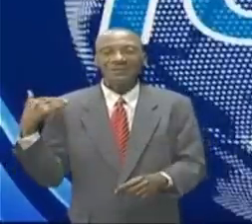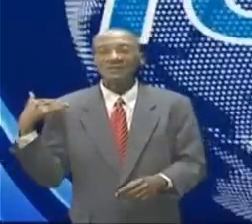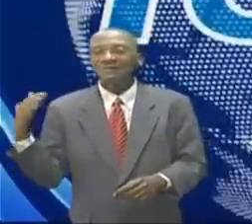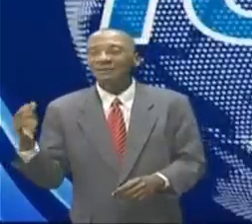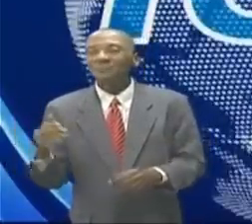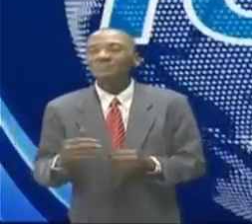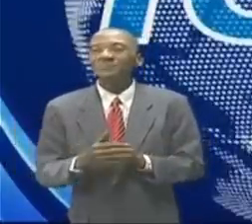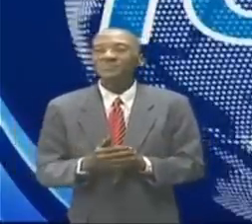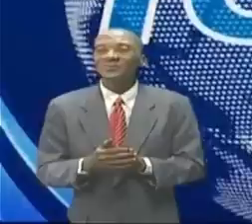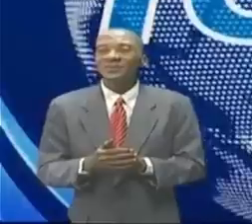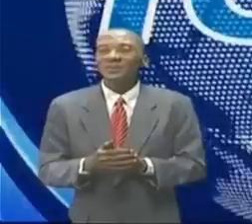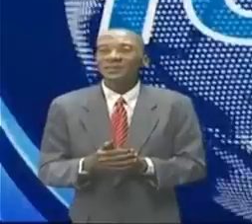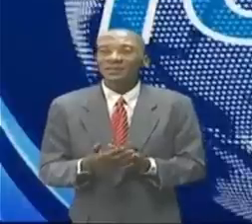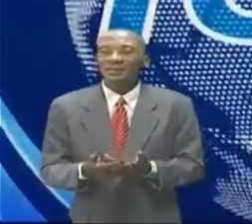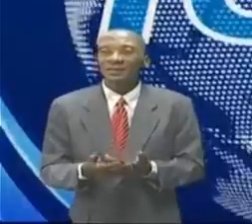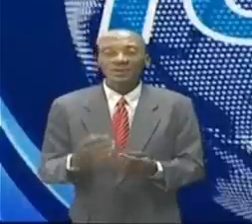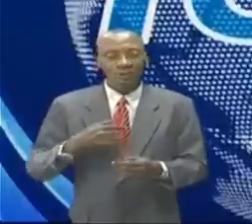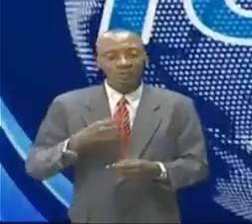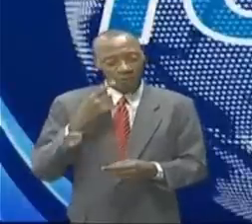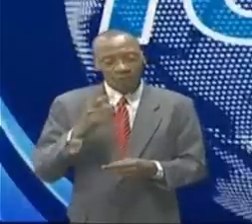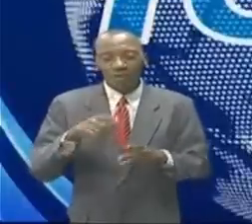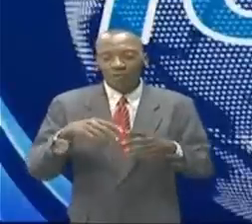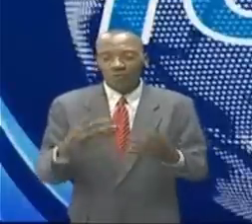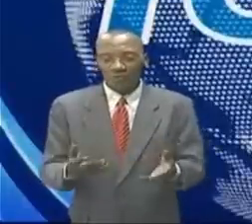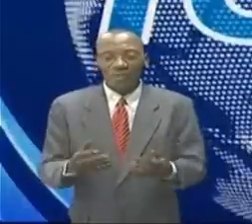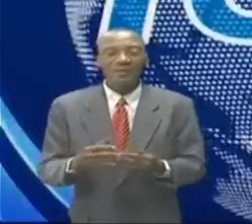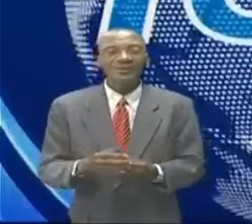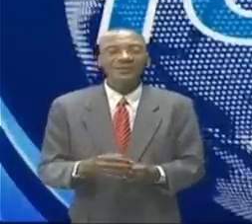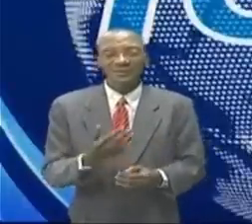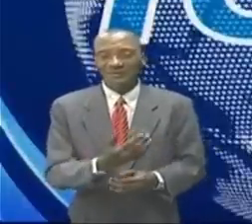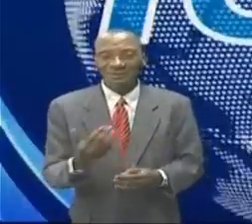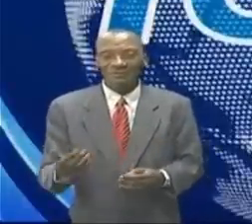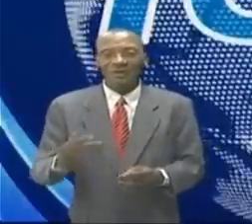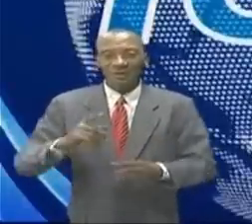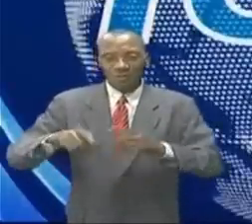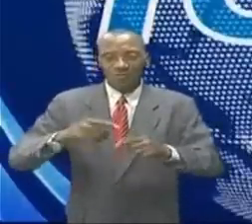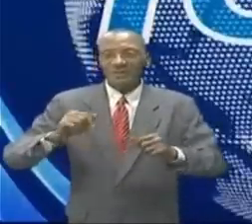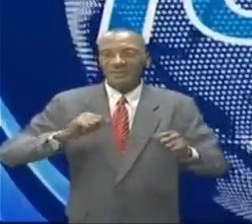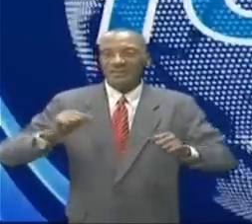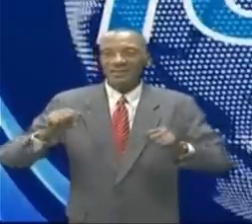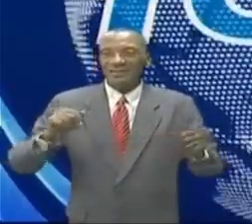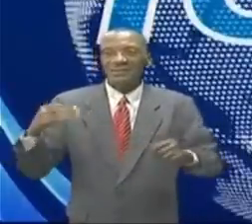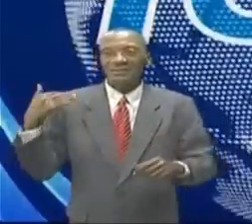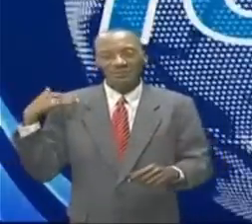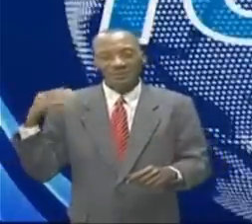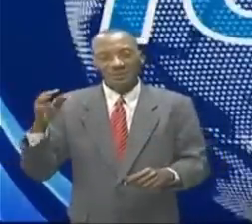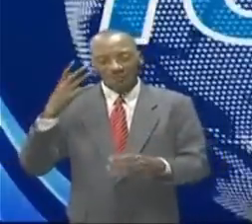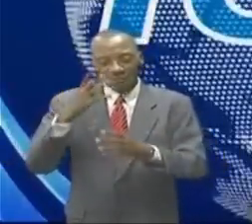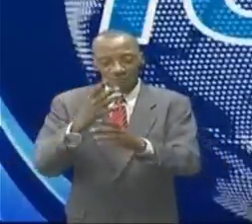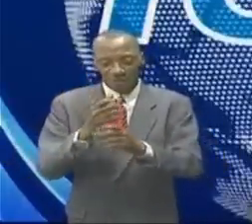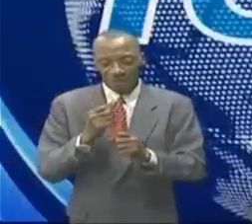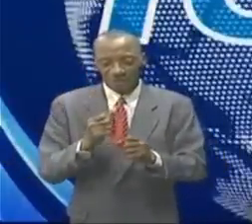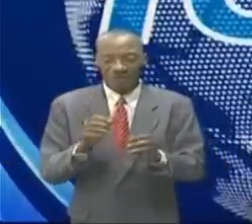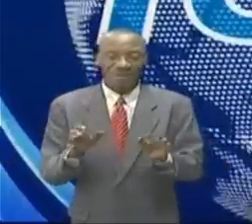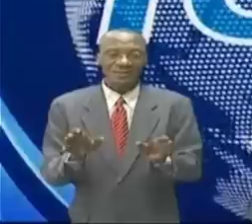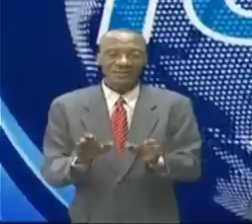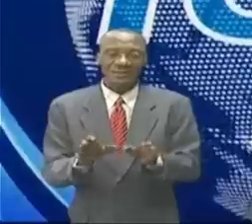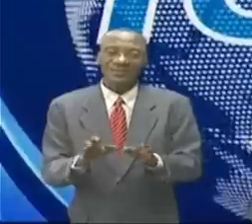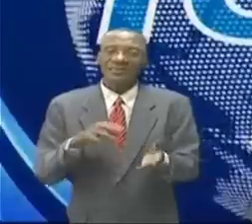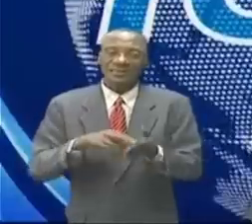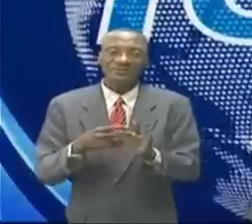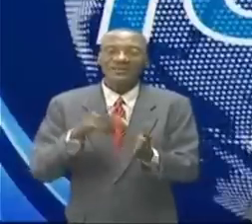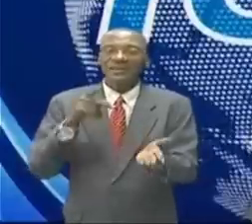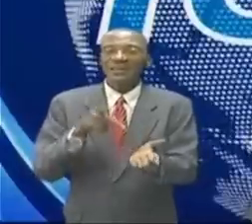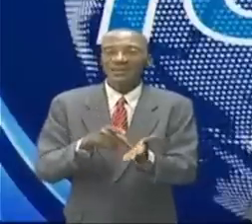de l'examen d'État édition 2021-2022. Ces épreuves certificatives concernent essentiellement les élèves